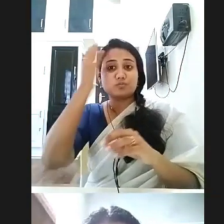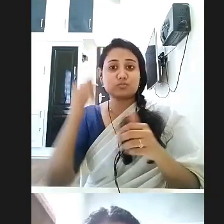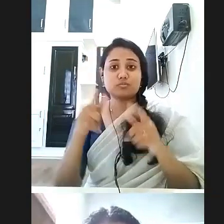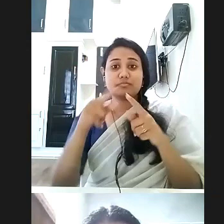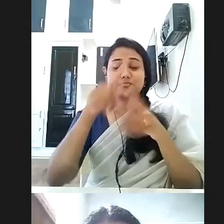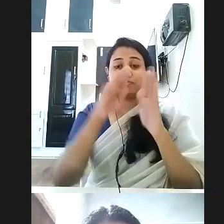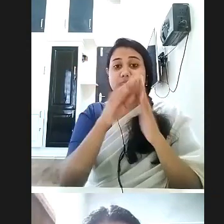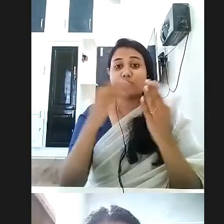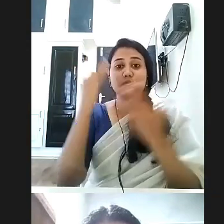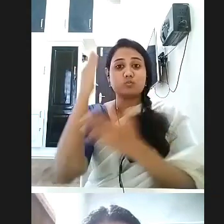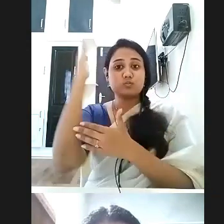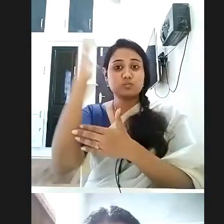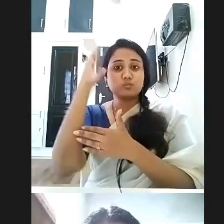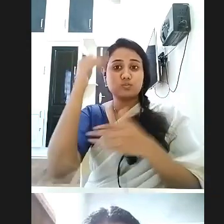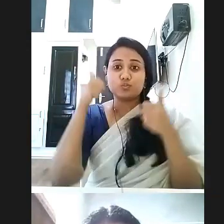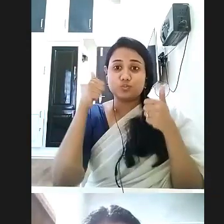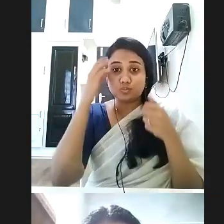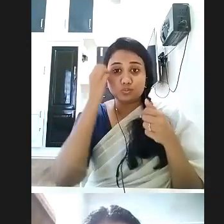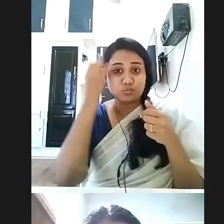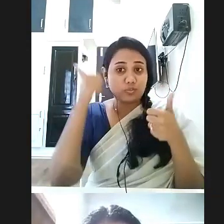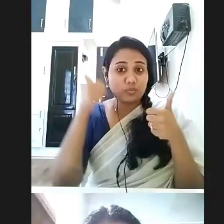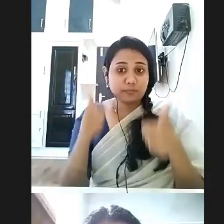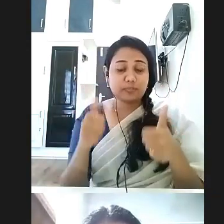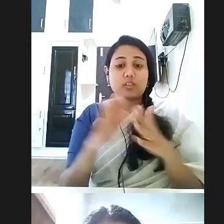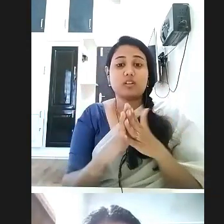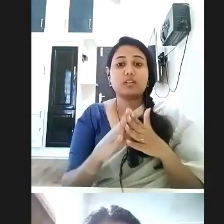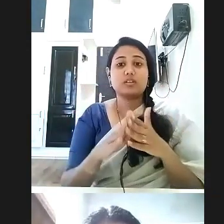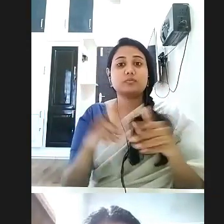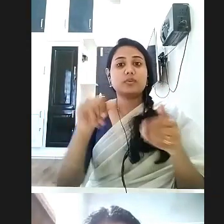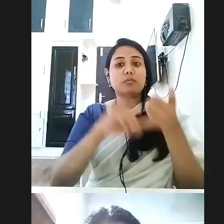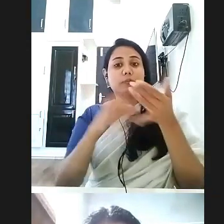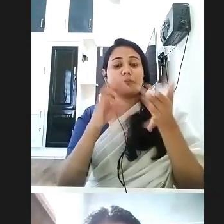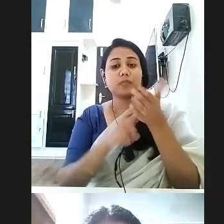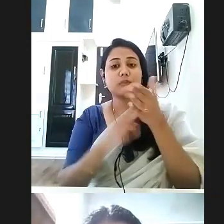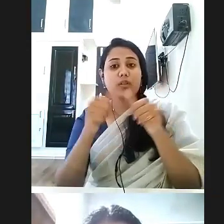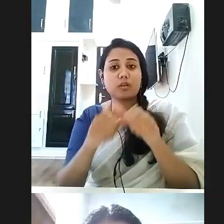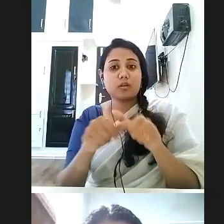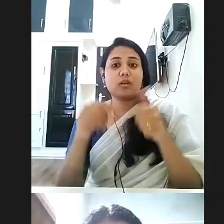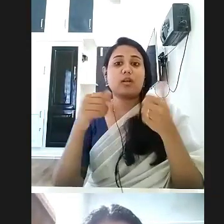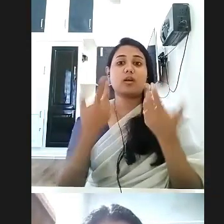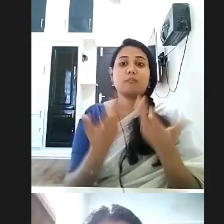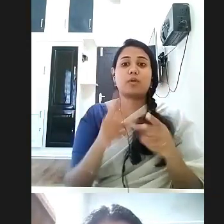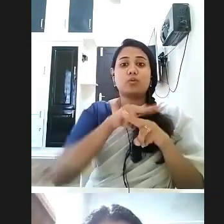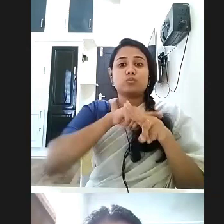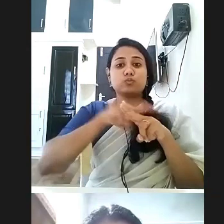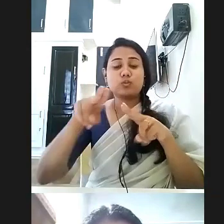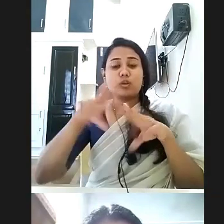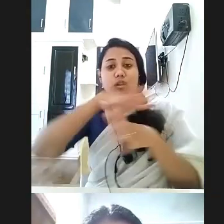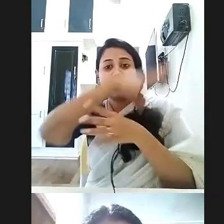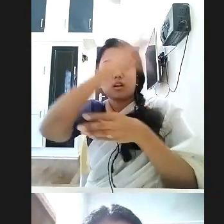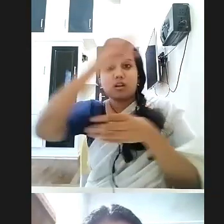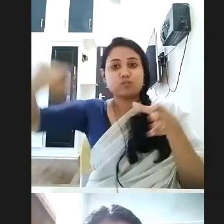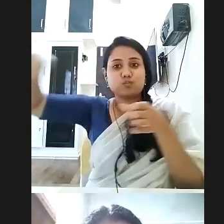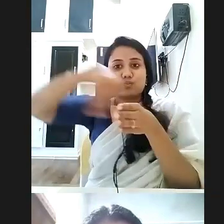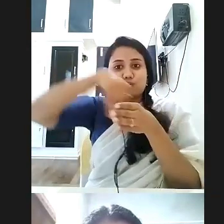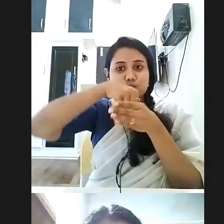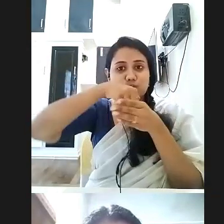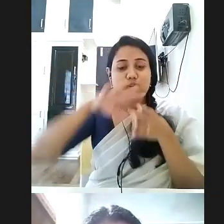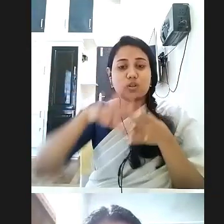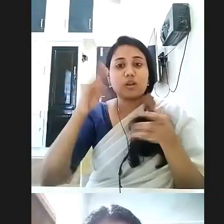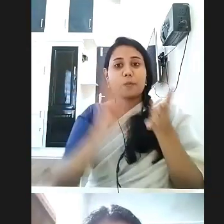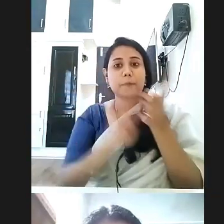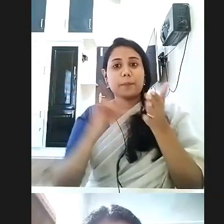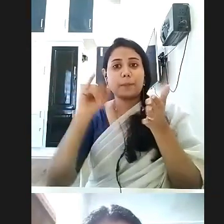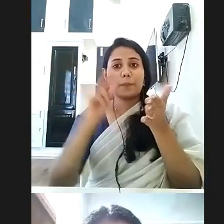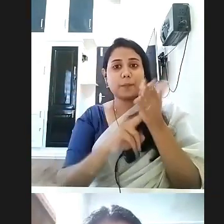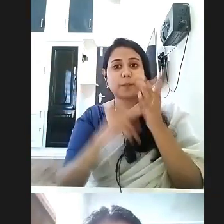അന്നേരം ഞങ്ങൾ കൂടുതൽ ഈ മസ്കുലർ ഡിസ്ട്രോഫിക്കാരെയും സ്പൈനൽ മസ്കുലർക്കാരെയും എല്ലാവരെയും ഇൻക്ലൂഡ് ചെയ്തുകൊണ്ട് മൈൻഡ് ഒരു യാത്ര ഇപ്പൊ